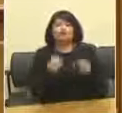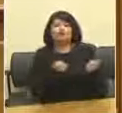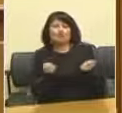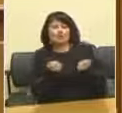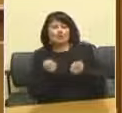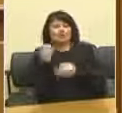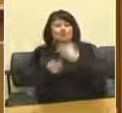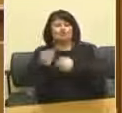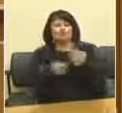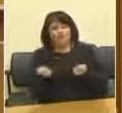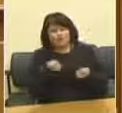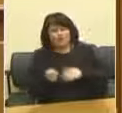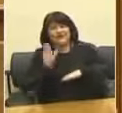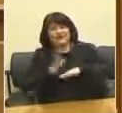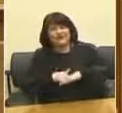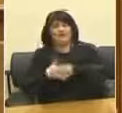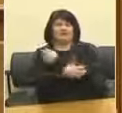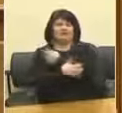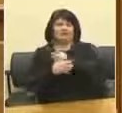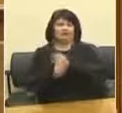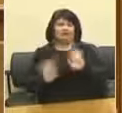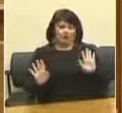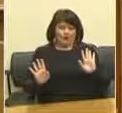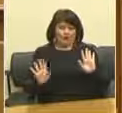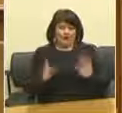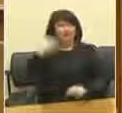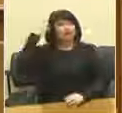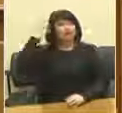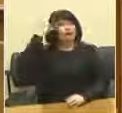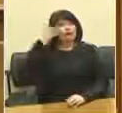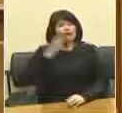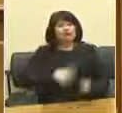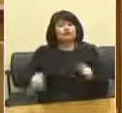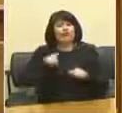χώρας, αυτός έφερε την πτώχευση. Είναι σοφός ο λαός και